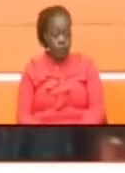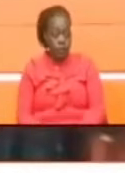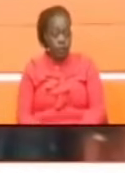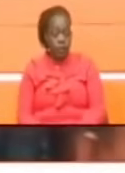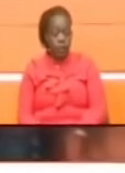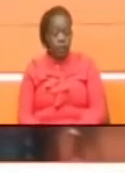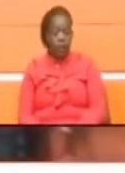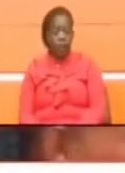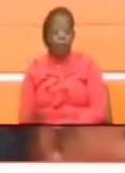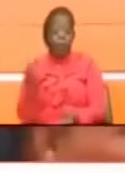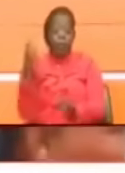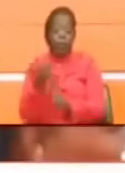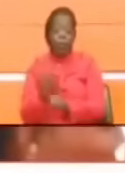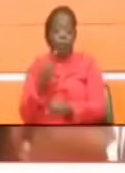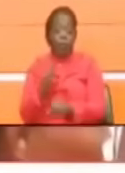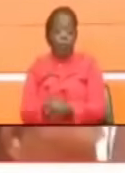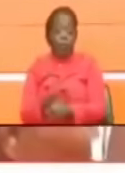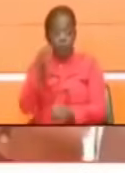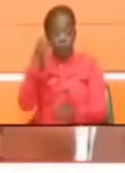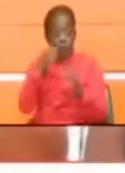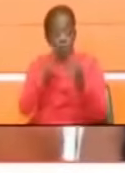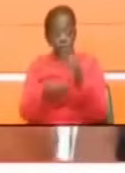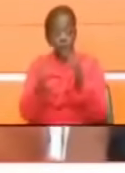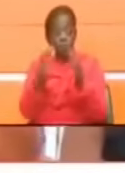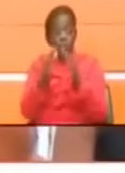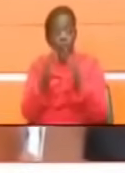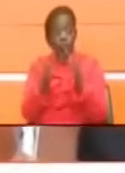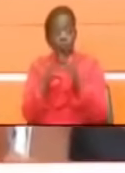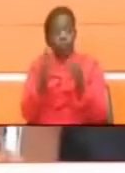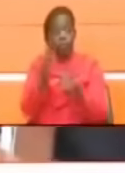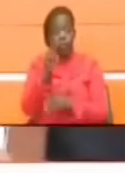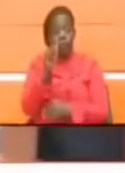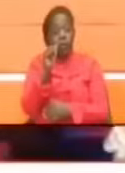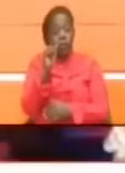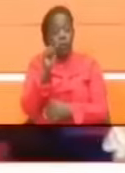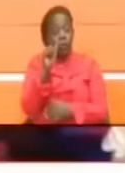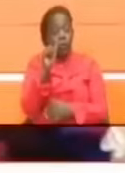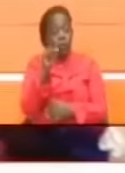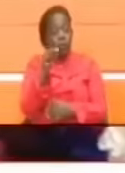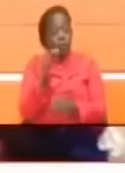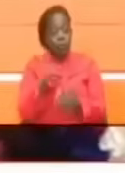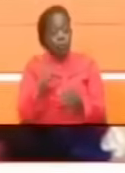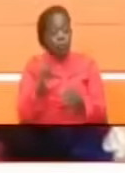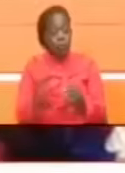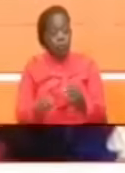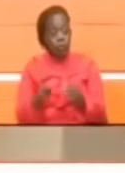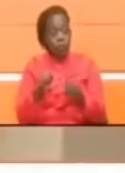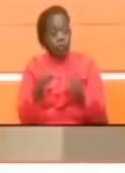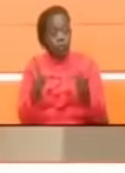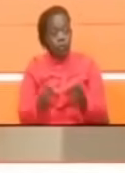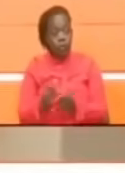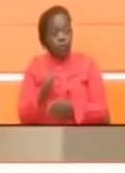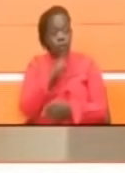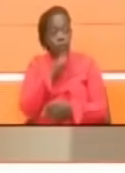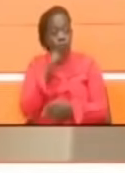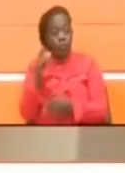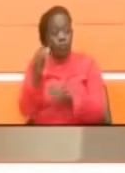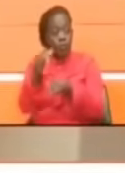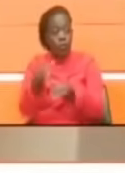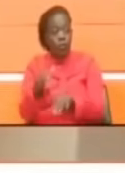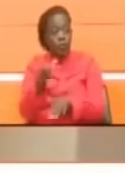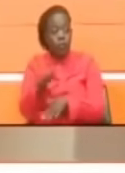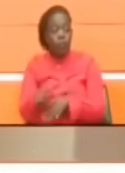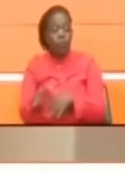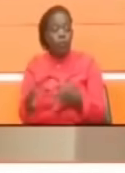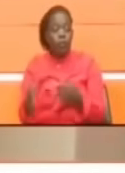kaseera kanaku nakwazira n'amaka ga Reverend Canon Godfrey Kasana. Semakule yasulibwa ku kifo ky'obulabirizi bw'eruweero mu kuziika muwala